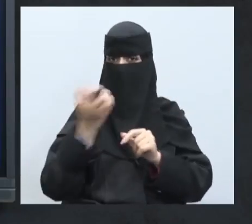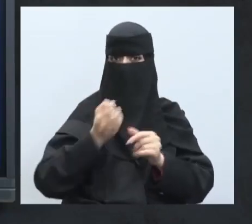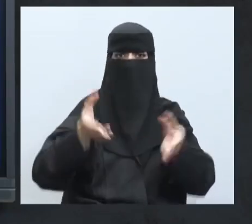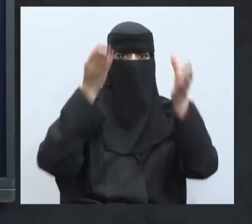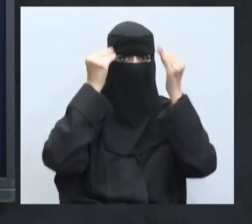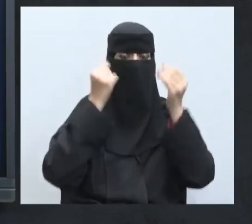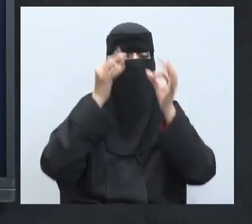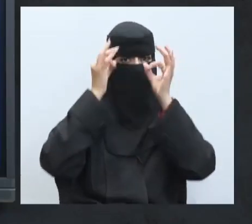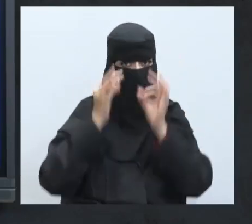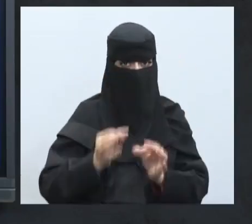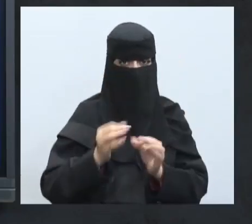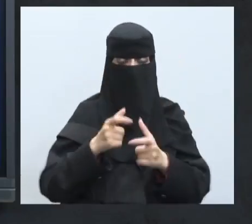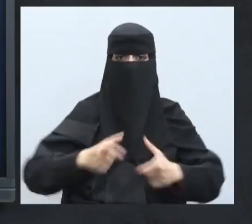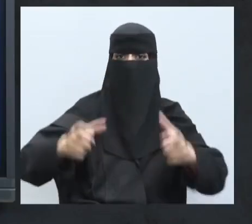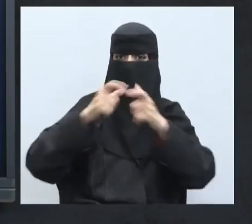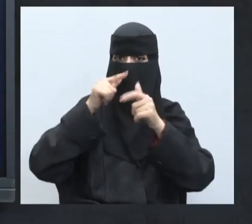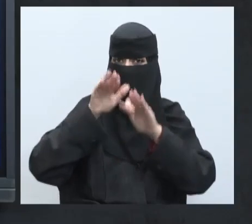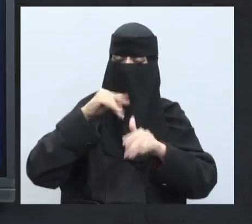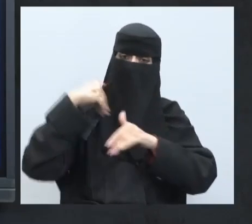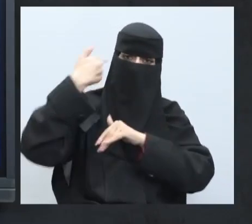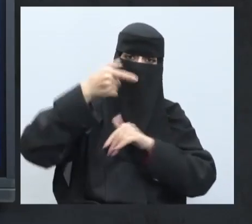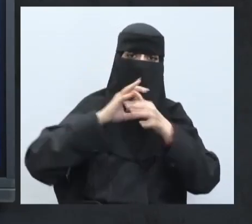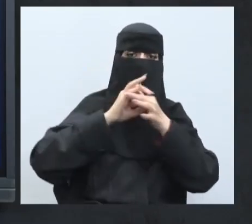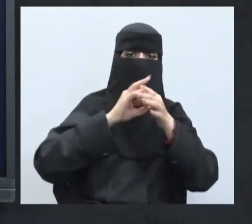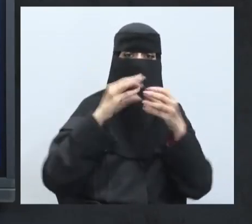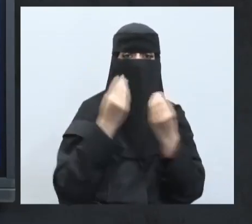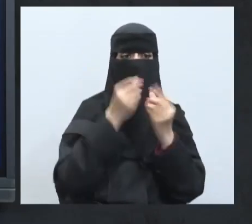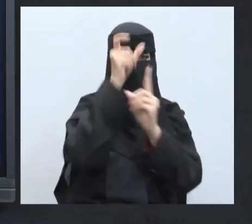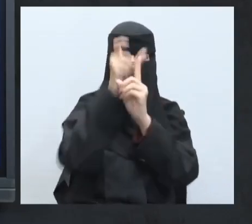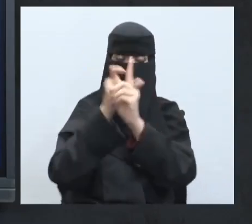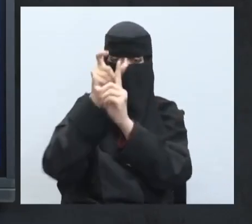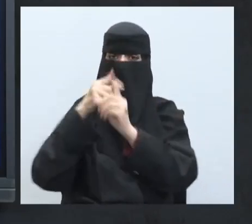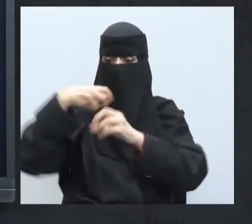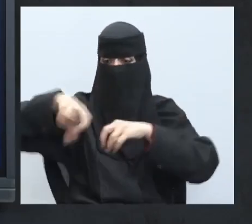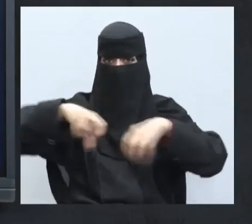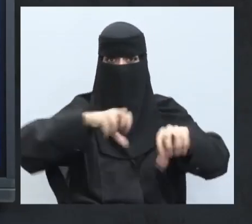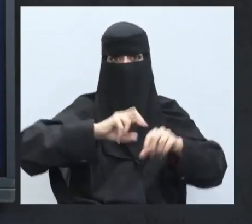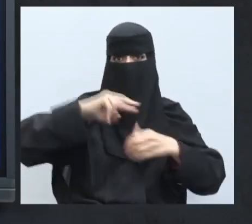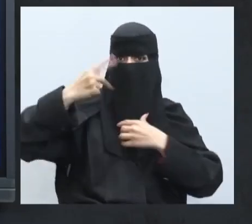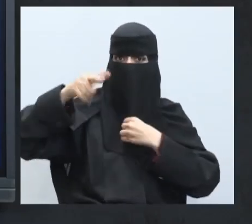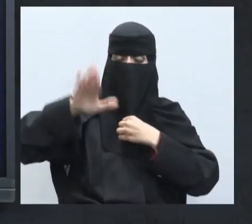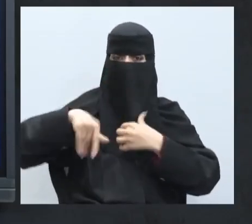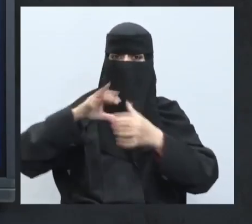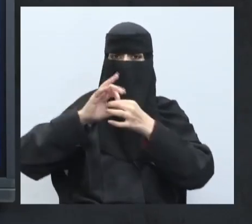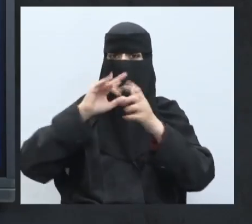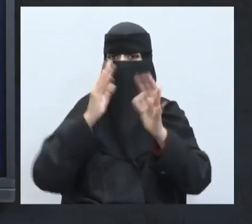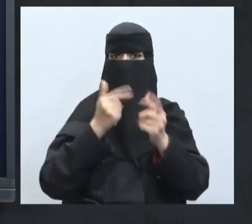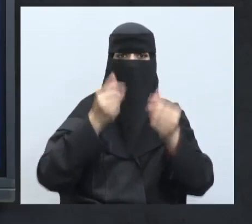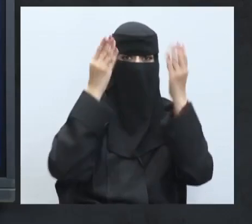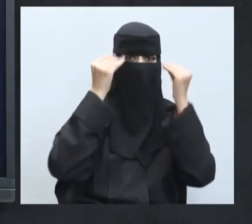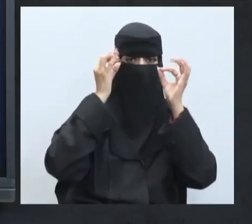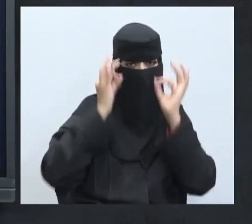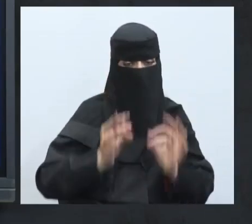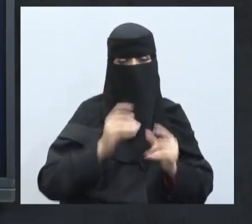ويجمع المعلومات الصحيحه بعدذلك يتواصل مع الموظفين مع المدراء في الاقسام الاخرى ويتواصل معهم حول هذه المعل مومات